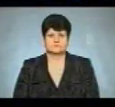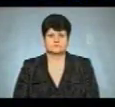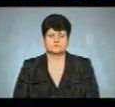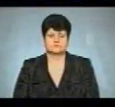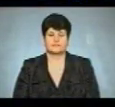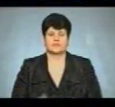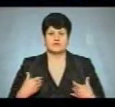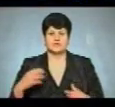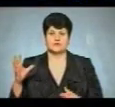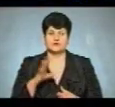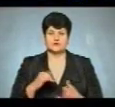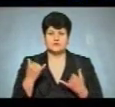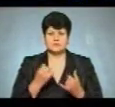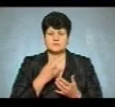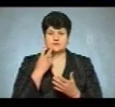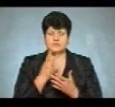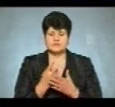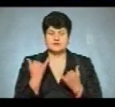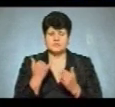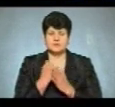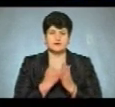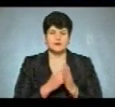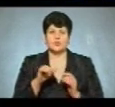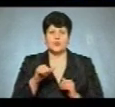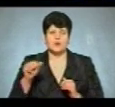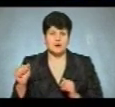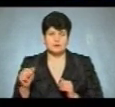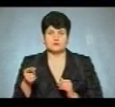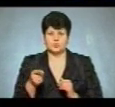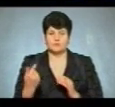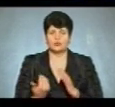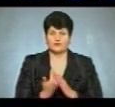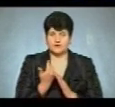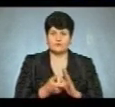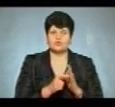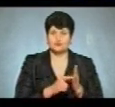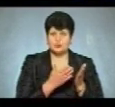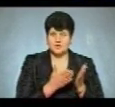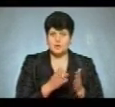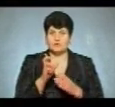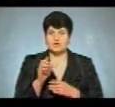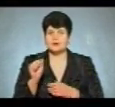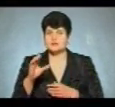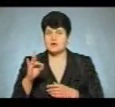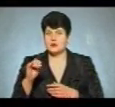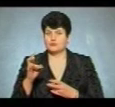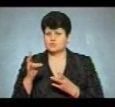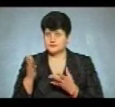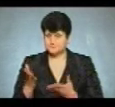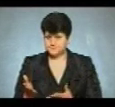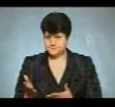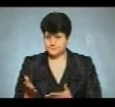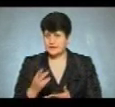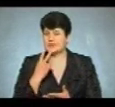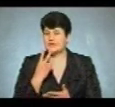Вітаю всіх, хто до нас приєднався. В ефірі телеканалу UA Тернопіль. Новини у студії Богдана Сарабун.